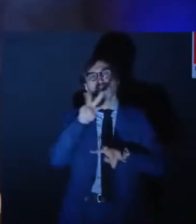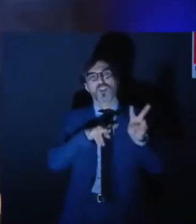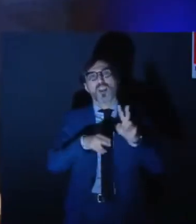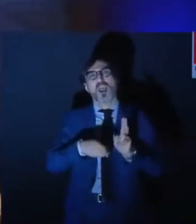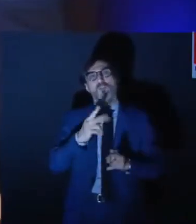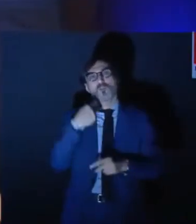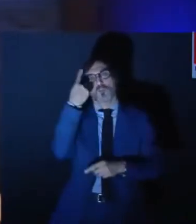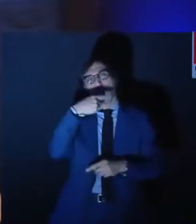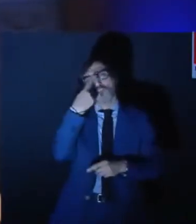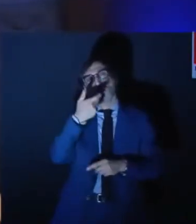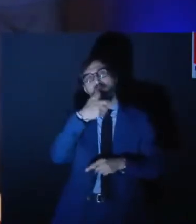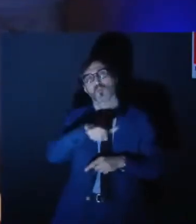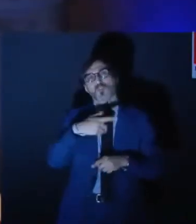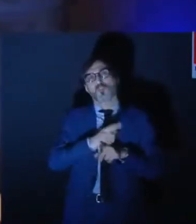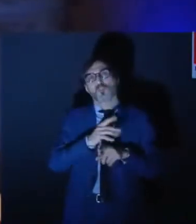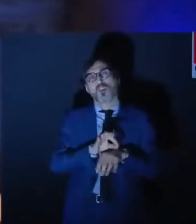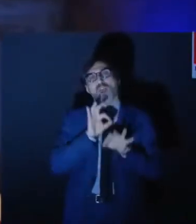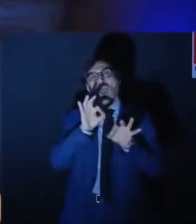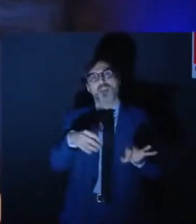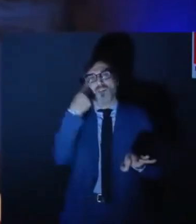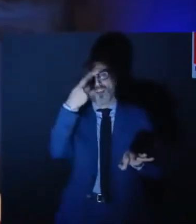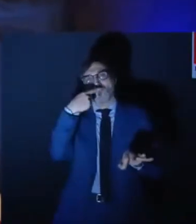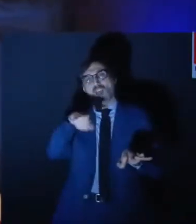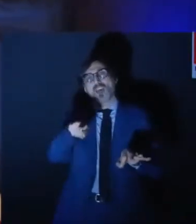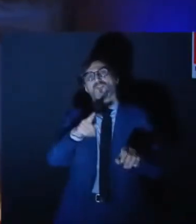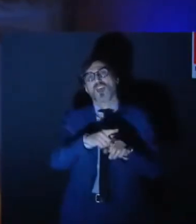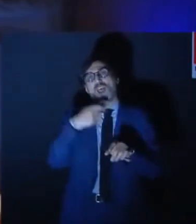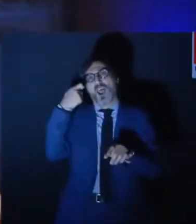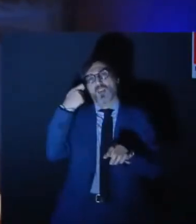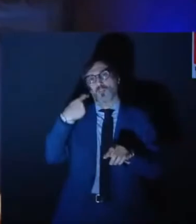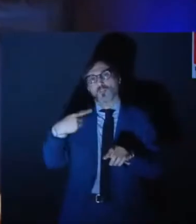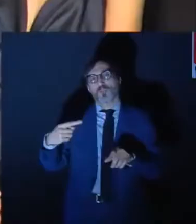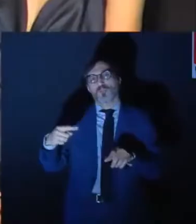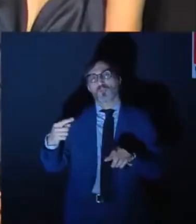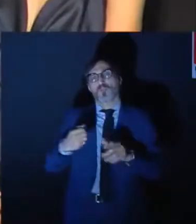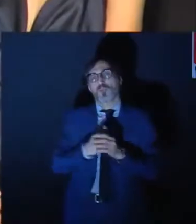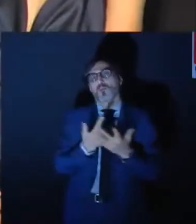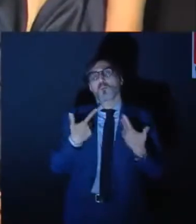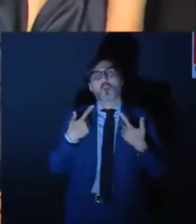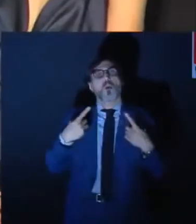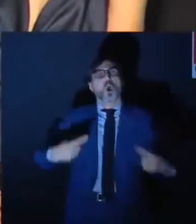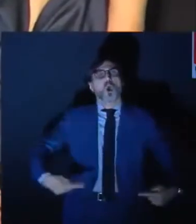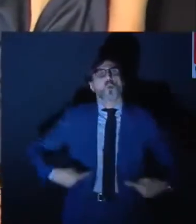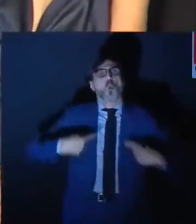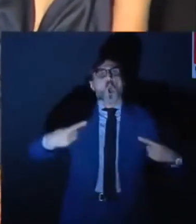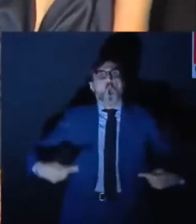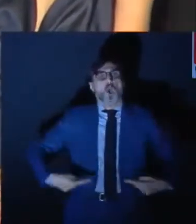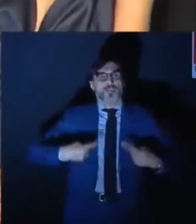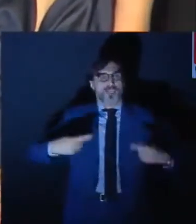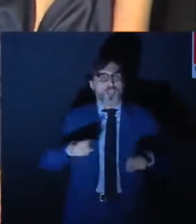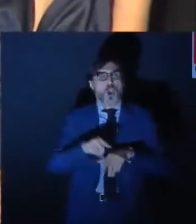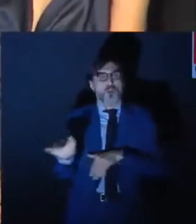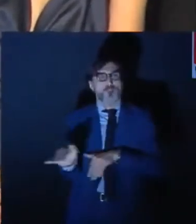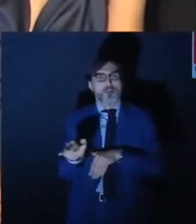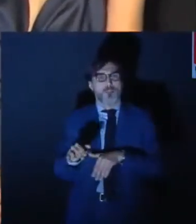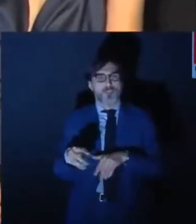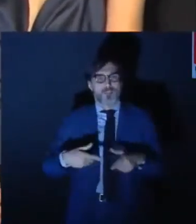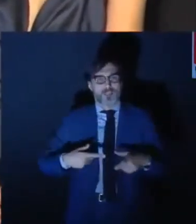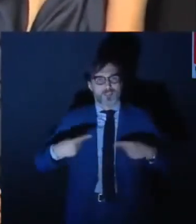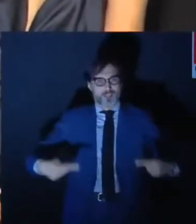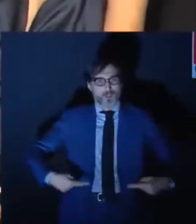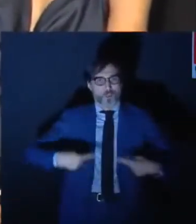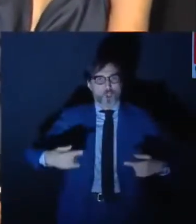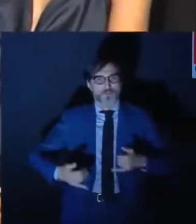potesse arrivare molto anche con l'interpretazione soprattutto massima prima e sulle ruote dietro come i bambini per te roberto